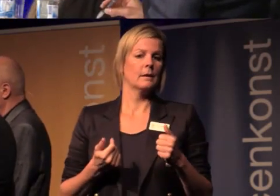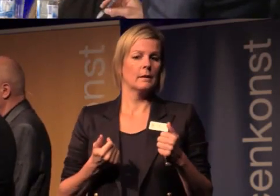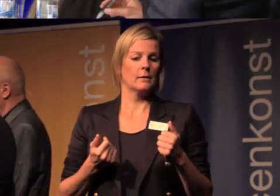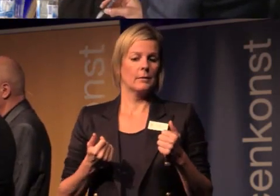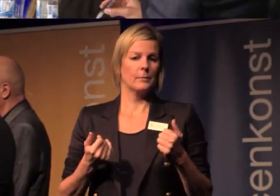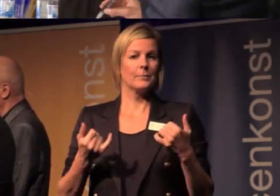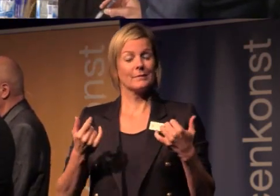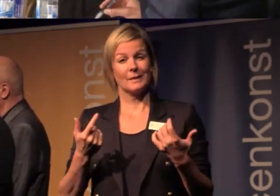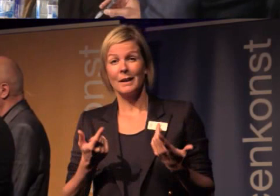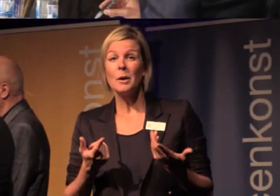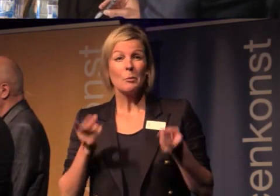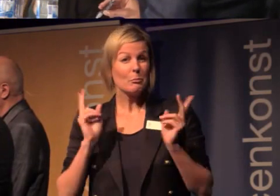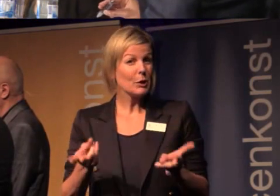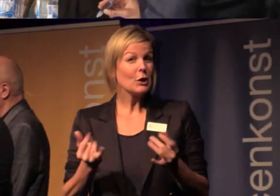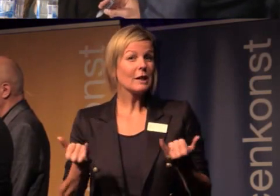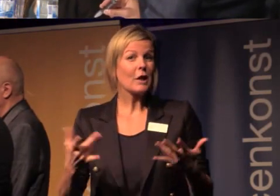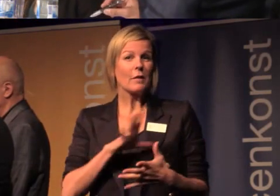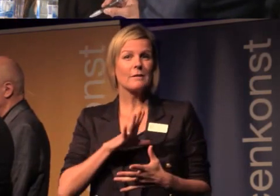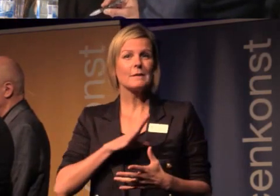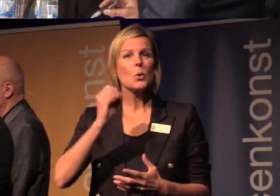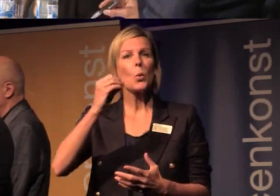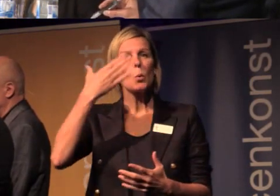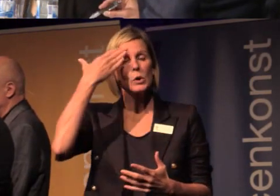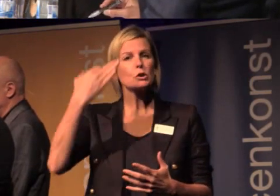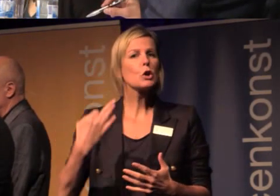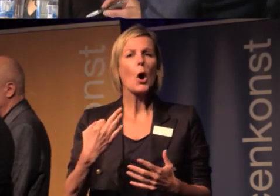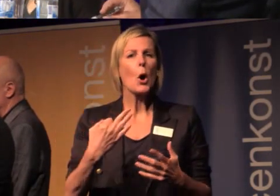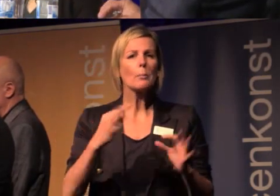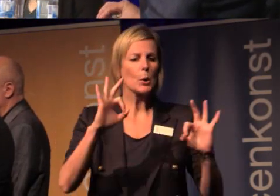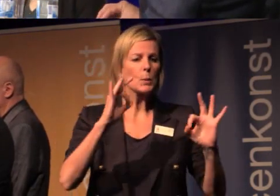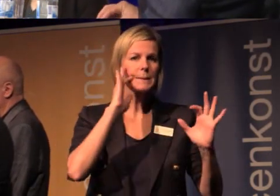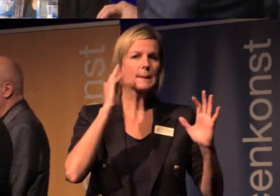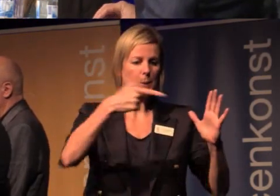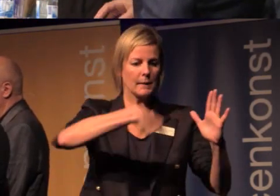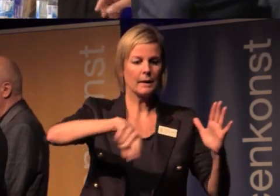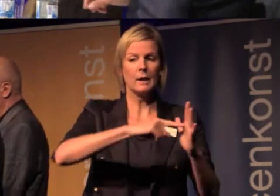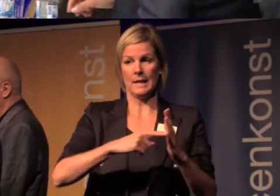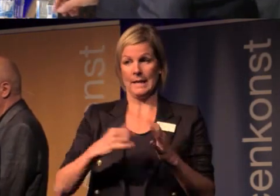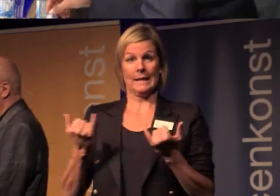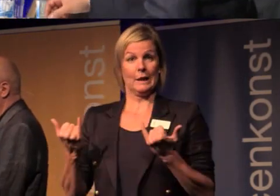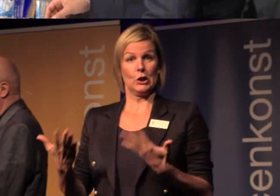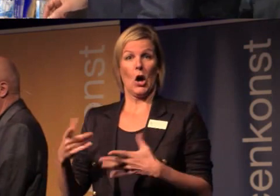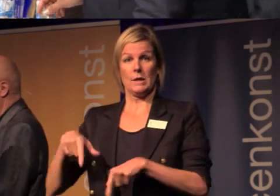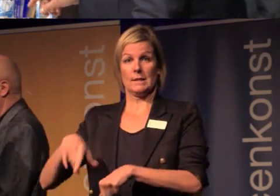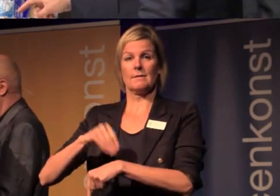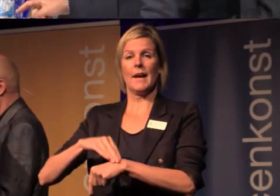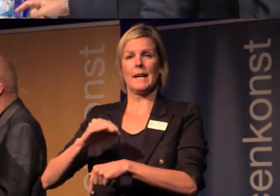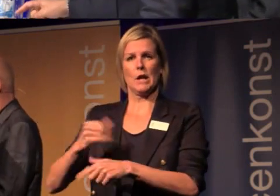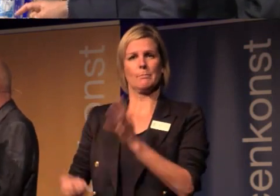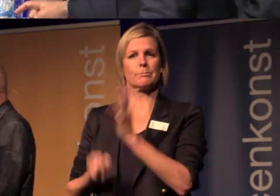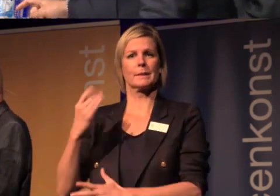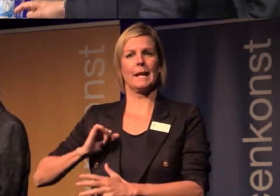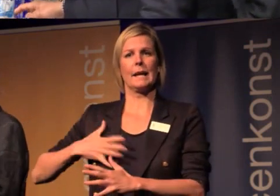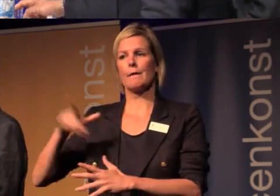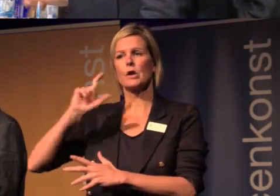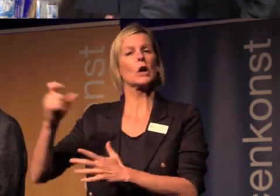en ganska stor okunskap därför att man har precis som... Så här, det är inte enkelt i Sverige att starta och driva företag. Framförallt inte om det inte är det